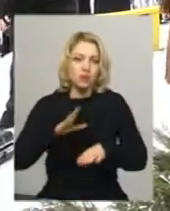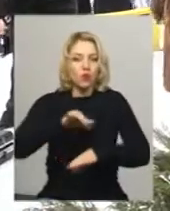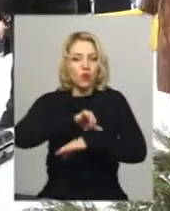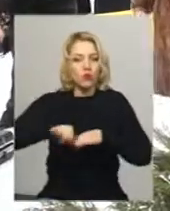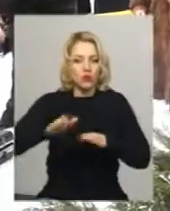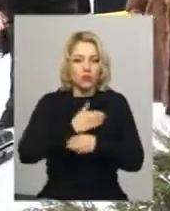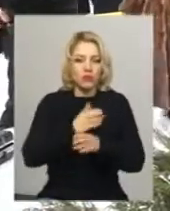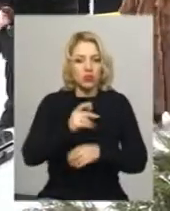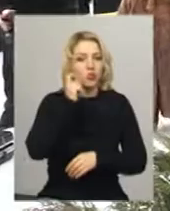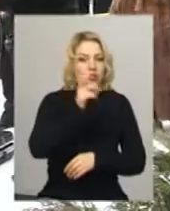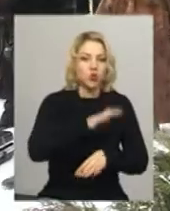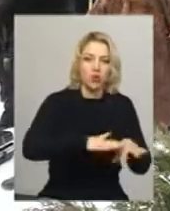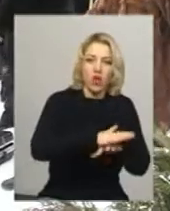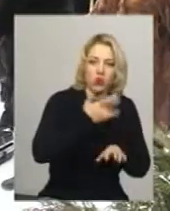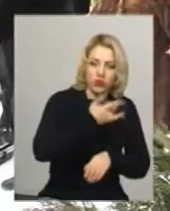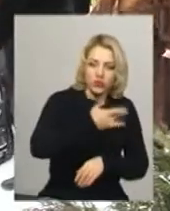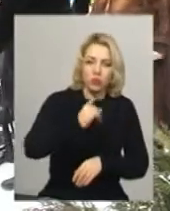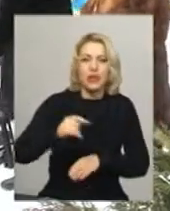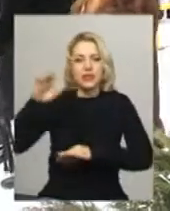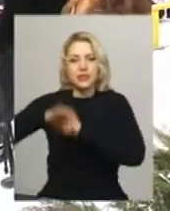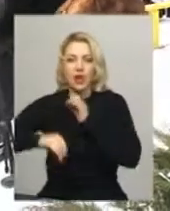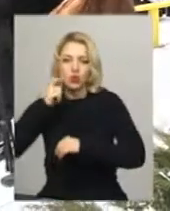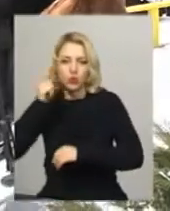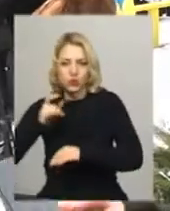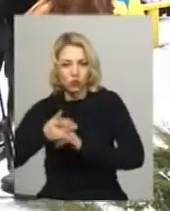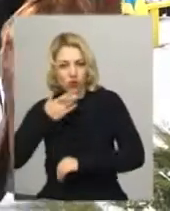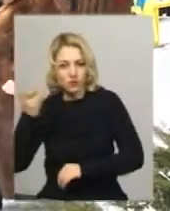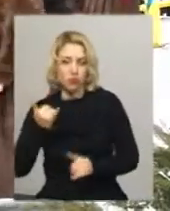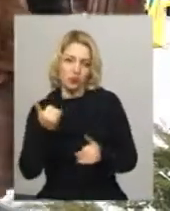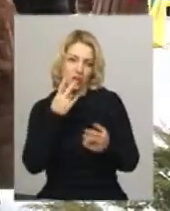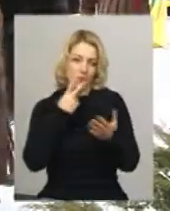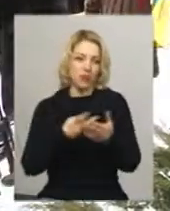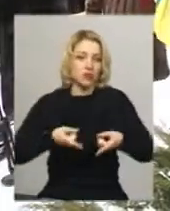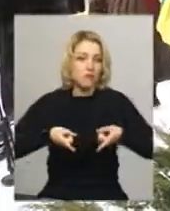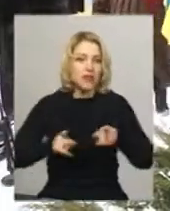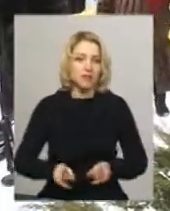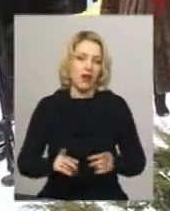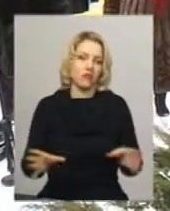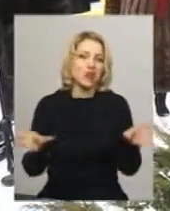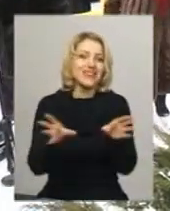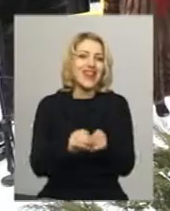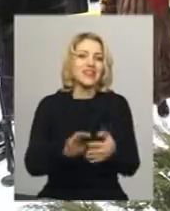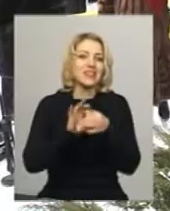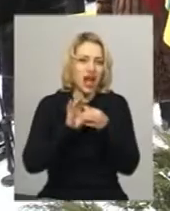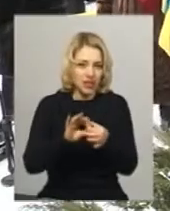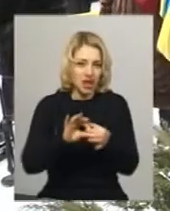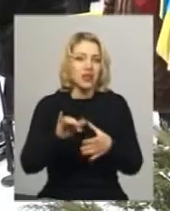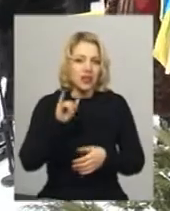між Українською Народною Республікою і Західноукраїнською Народною Республікою. Сьогодні ми бачимо насправді єднання,